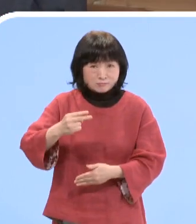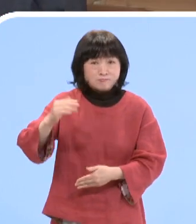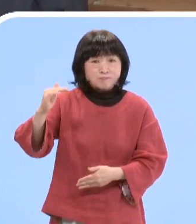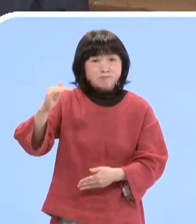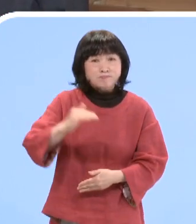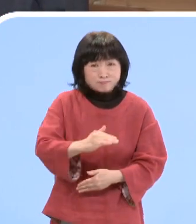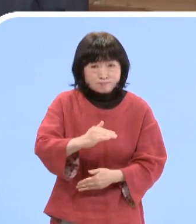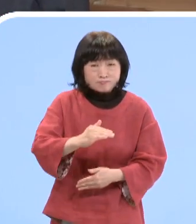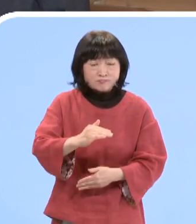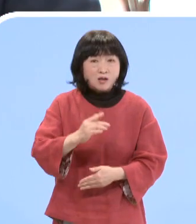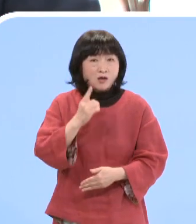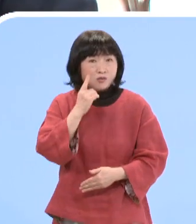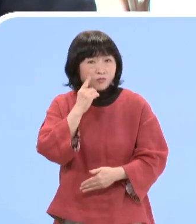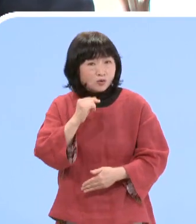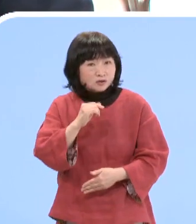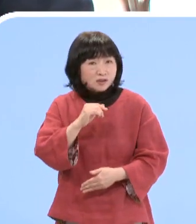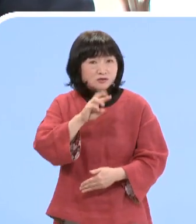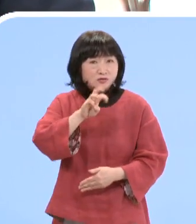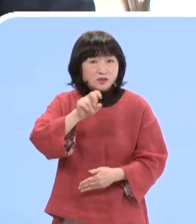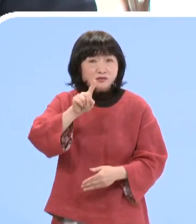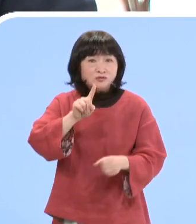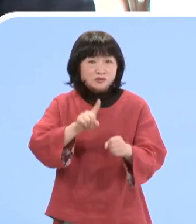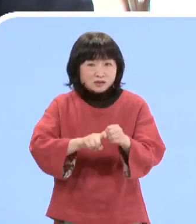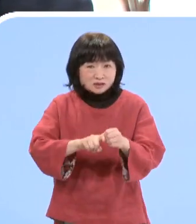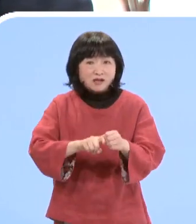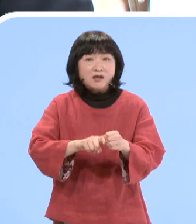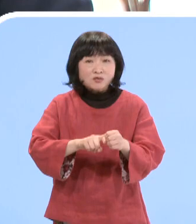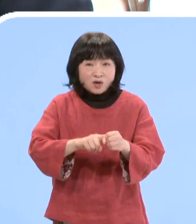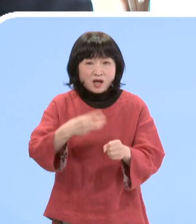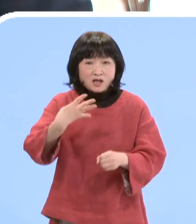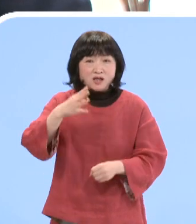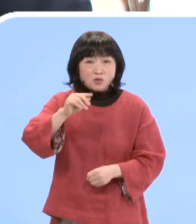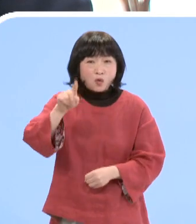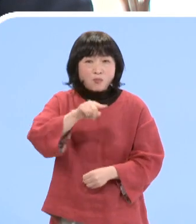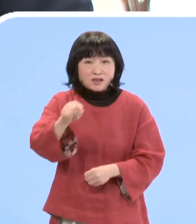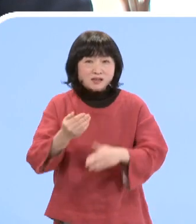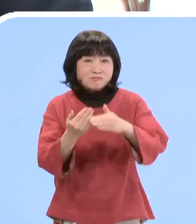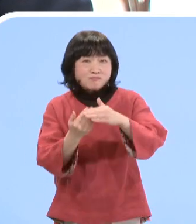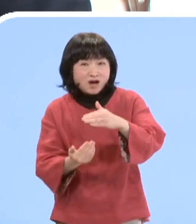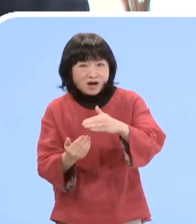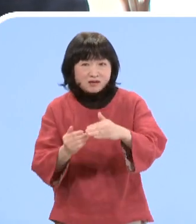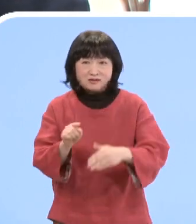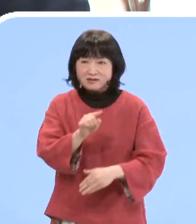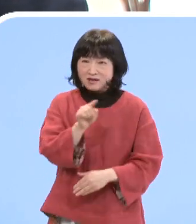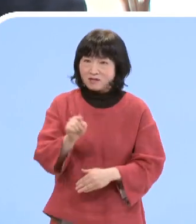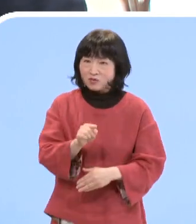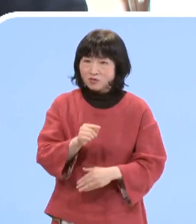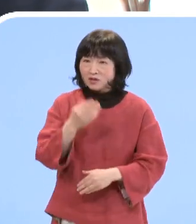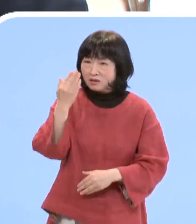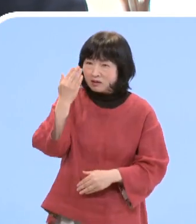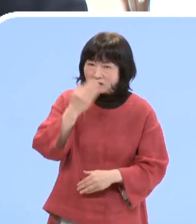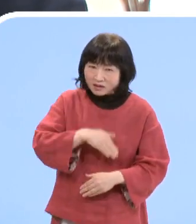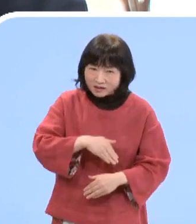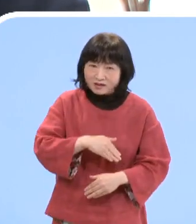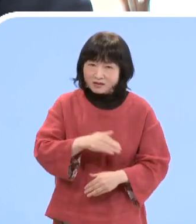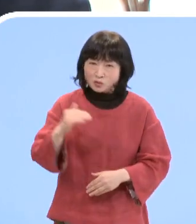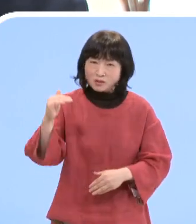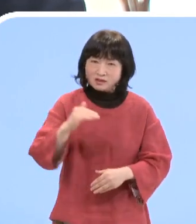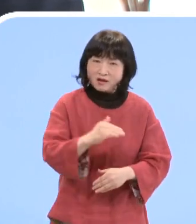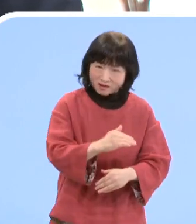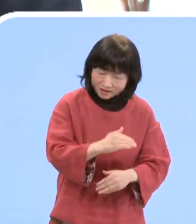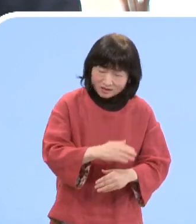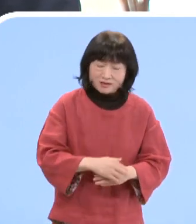ると31年は4万人切るかもしれませんね。 そんなにハイペースで、 で少なくなってるんですよ。